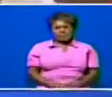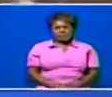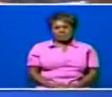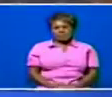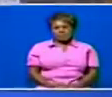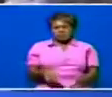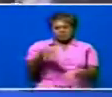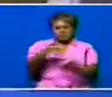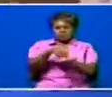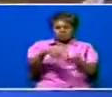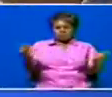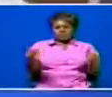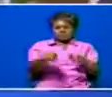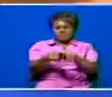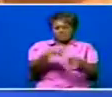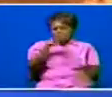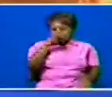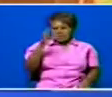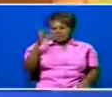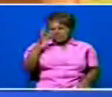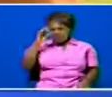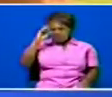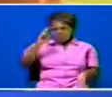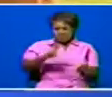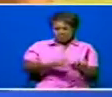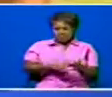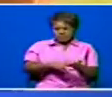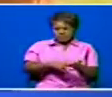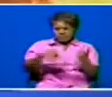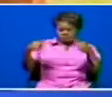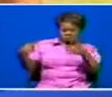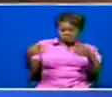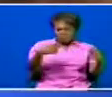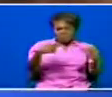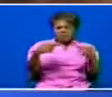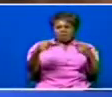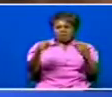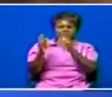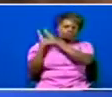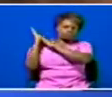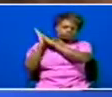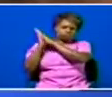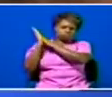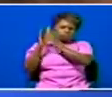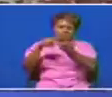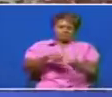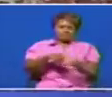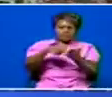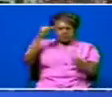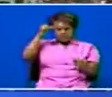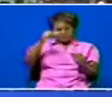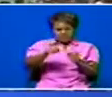Hali haikuwa tofauti katika kaunti ya Nyeri ambayo inatambulika kuwa kitovu cha vita vya ukombozi, wenyeji wakisisitiza umuhimu wa